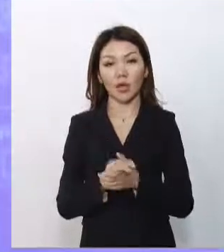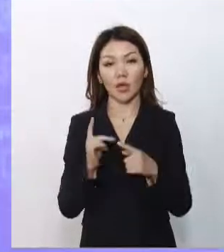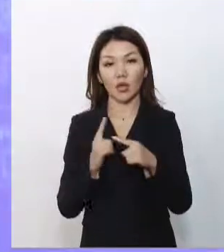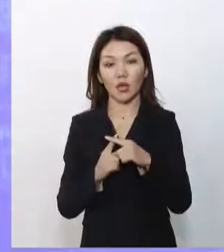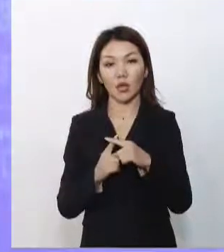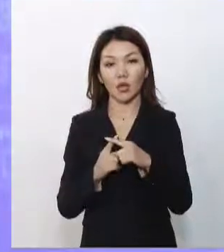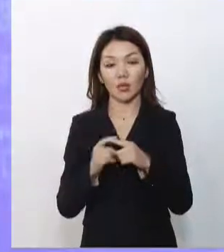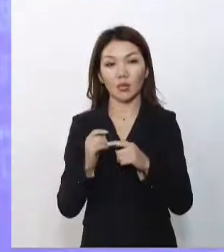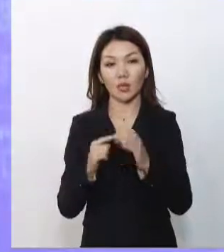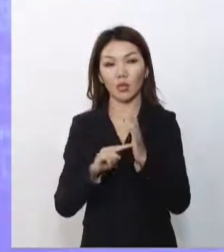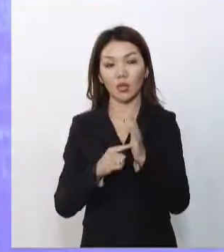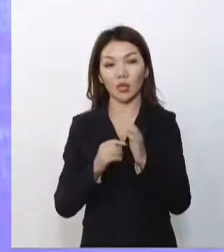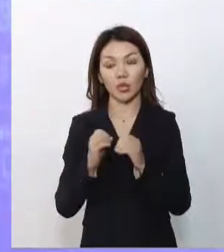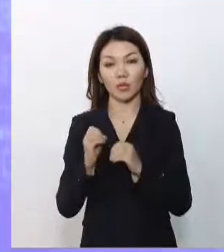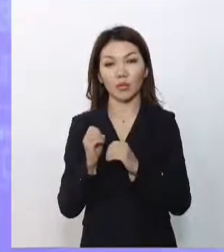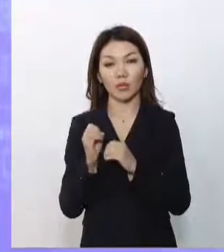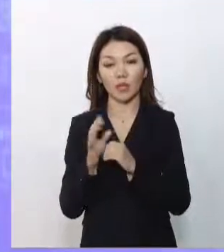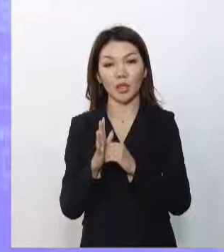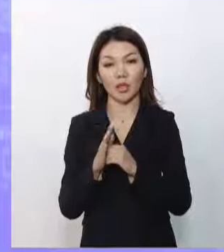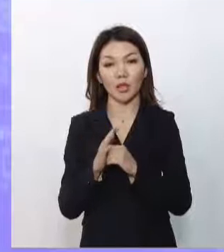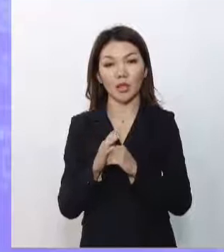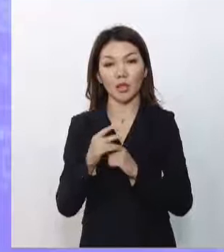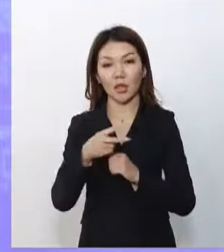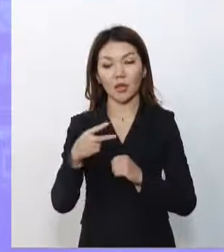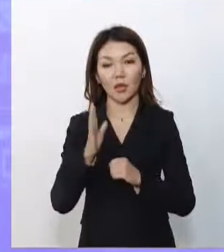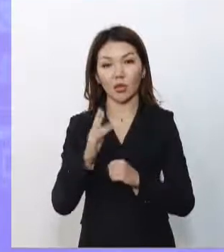Результат равен 22.